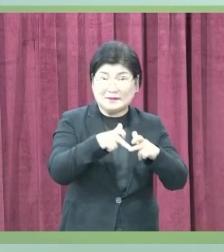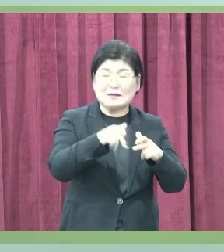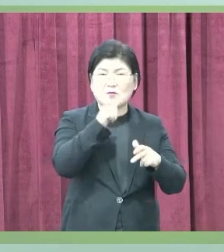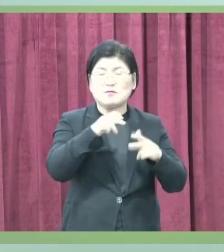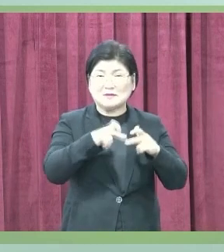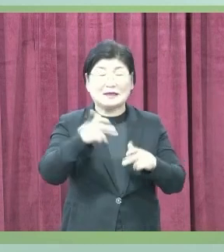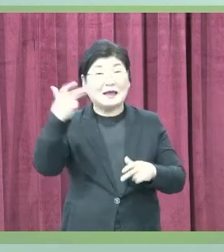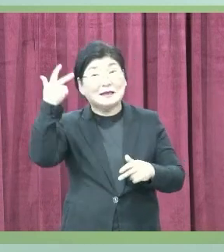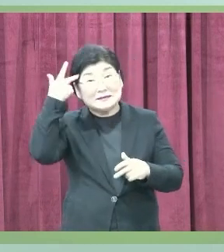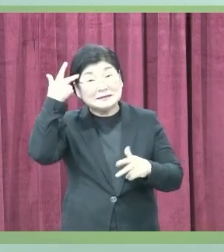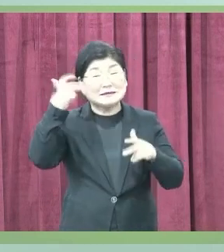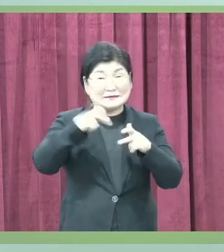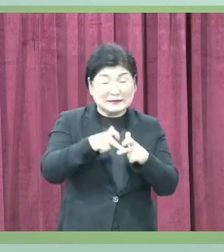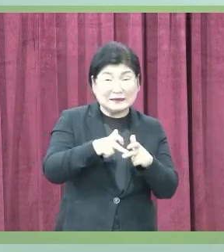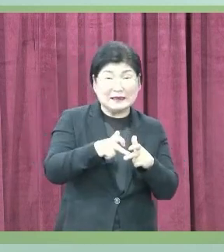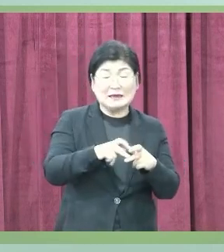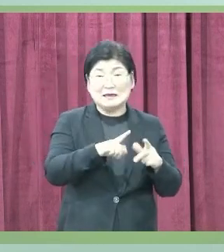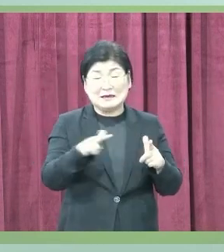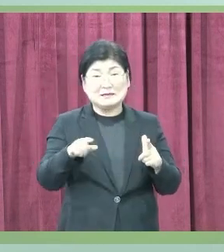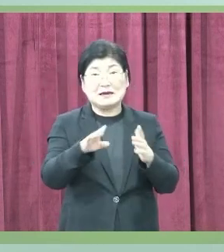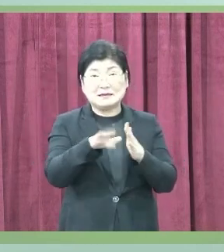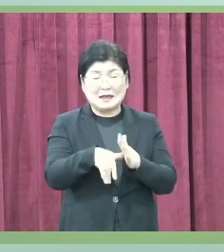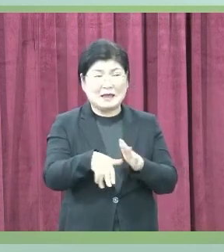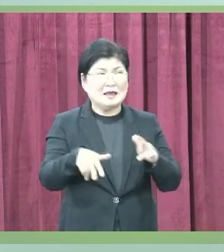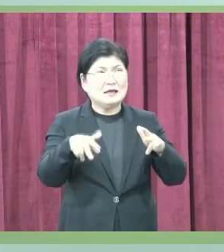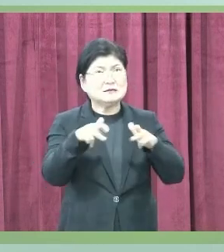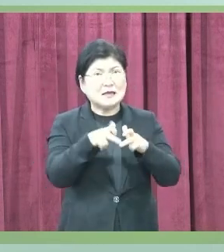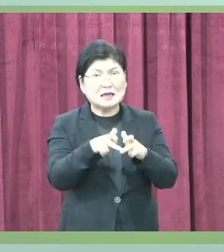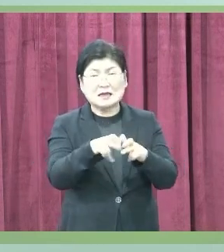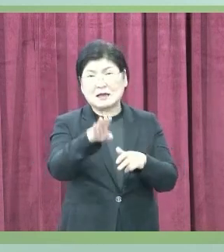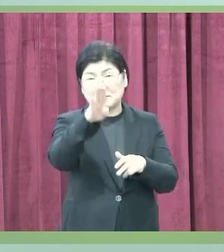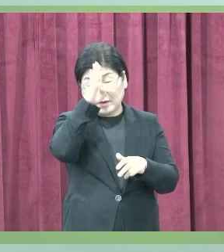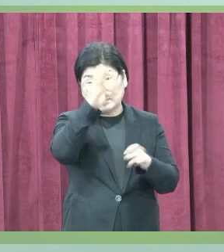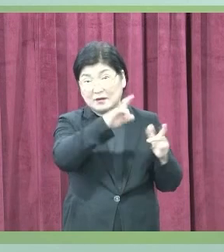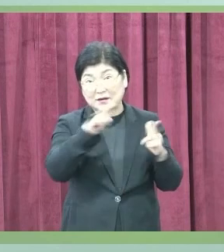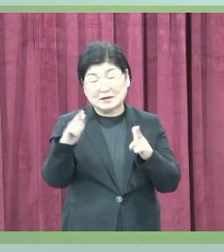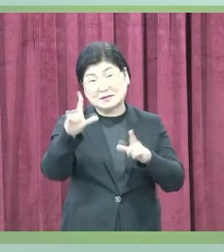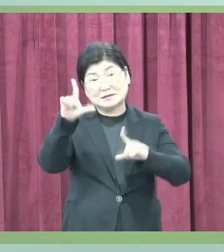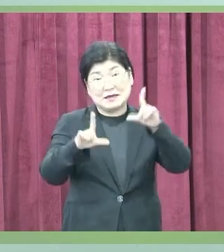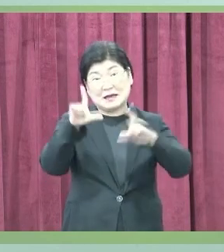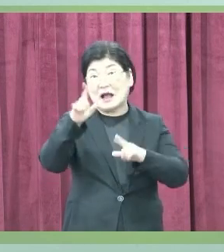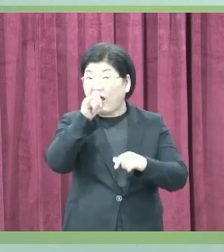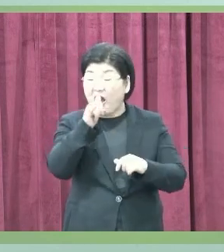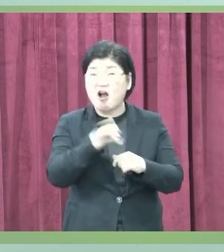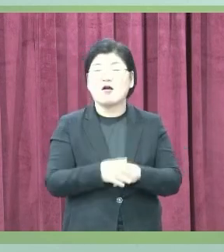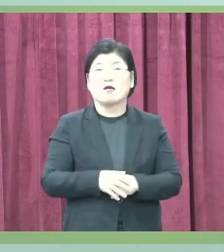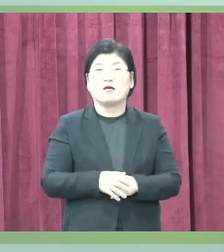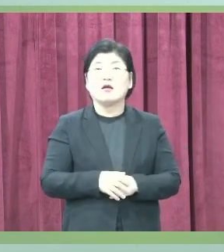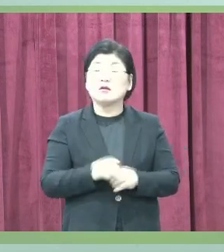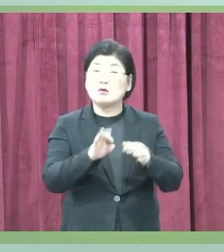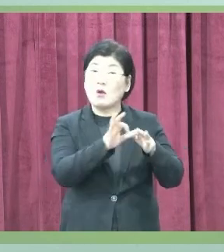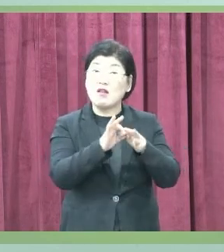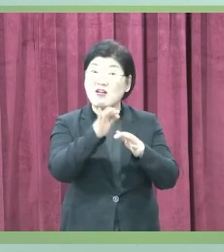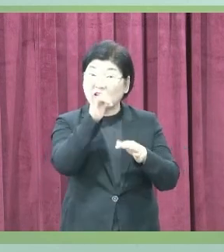지적 장애다, 뭐 어떤 장애다 하면은 그 장애의 질환군이 있잖아요. 그래서 그 질환군에